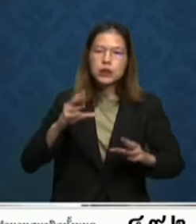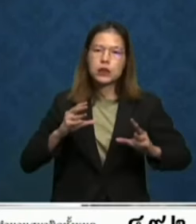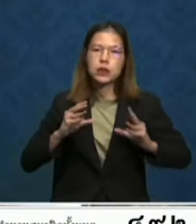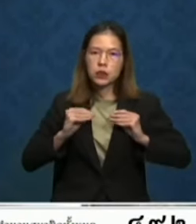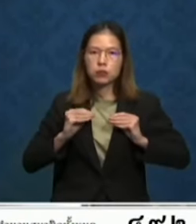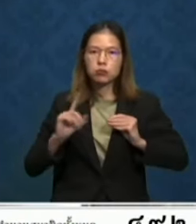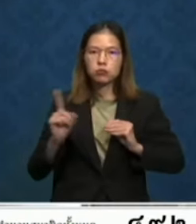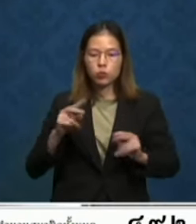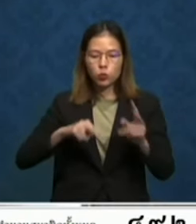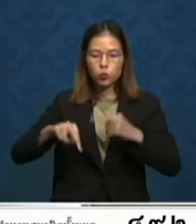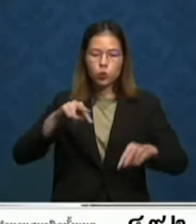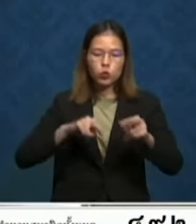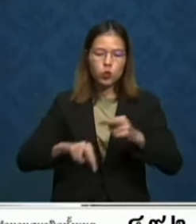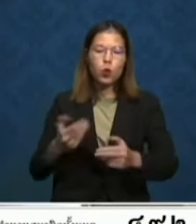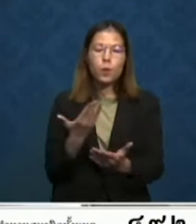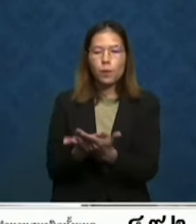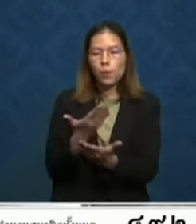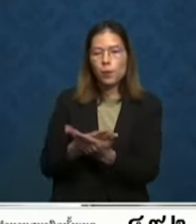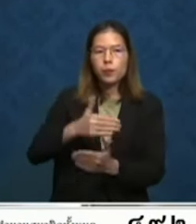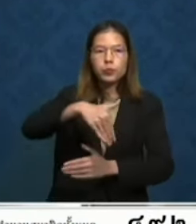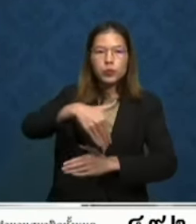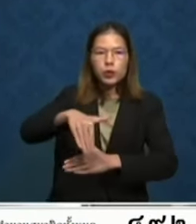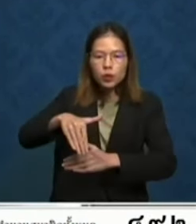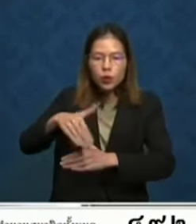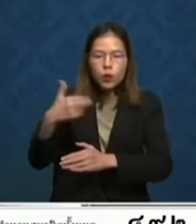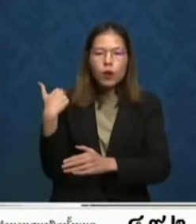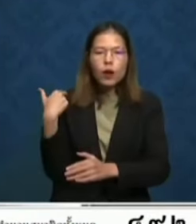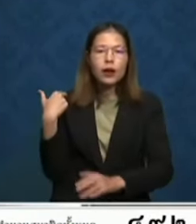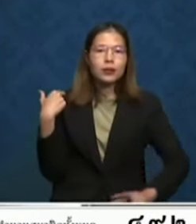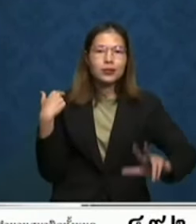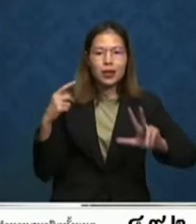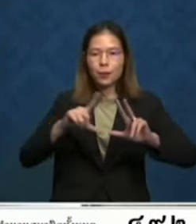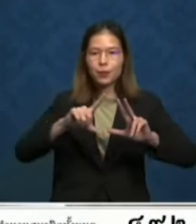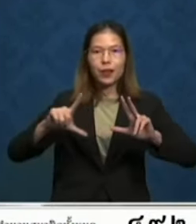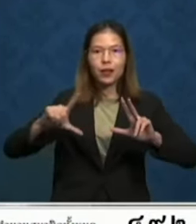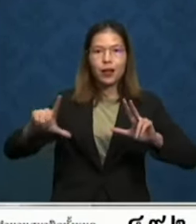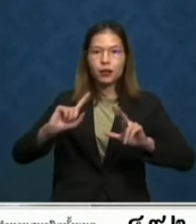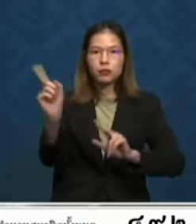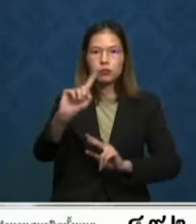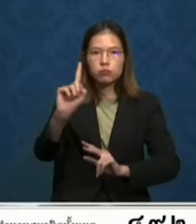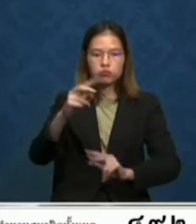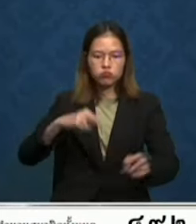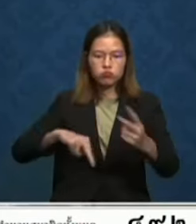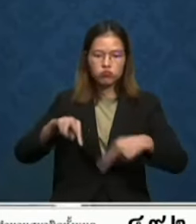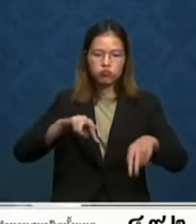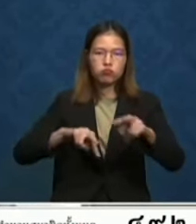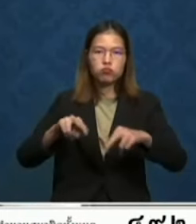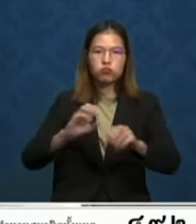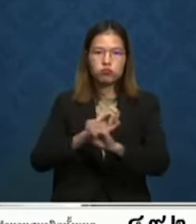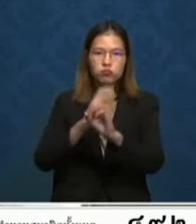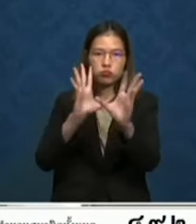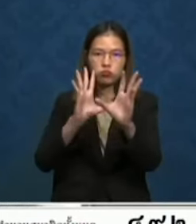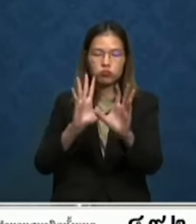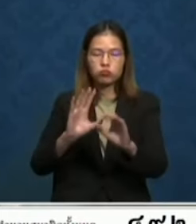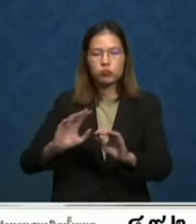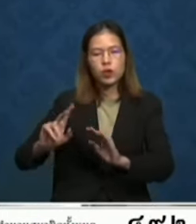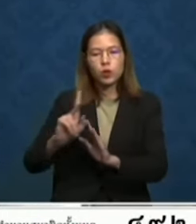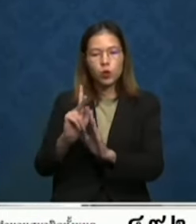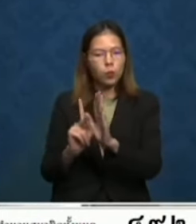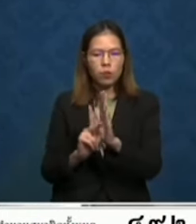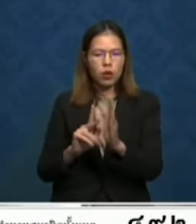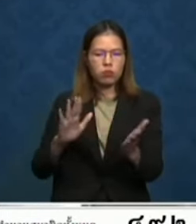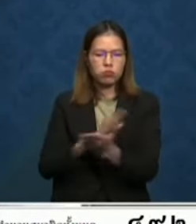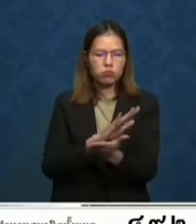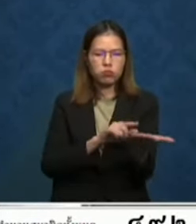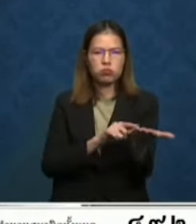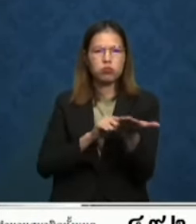ต้องตรวจสอบเงินนอกงบประมาณที่มีจำนวน3ล้านล้านเนี่ยให้มีความรอบครอบรัดกุมแต่กฎหมายที่เพื่อนสมาชิกส่งมาเนี่